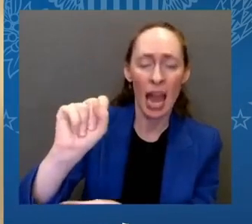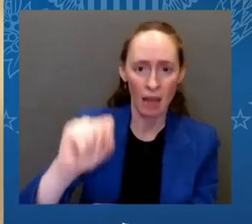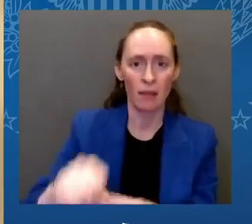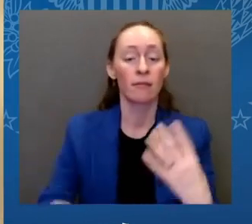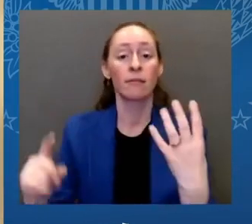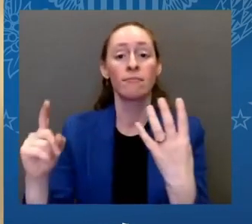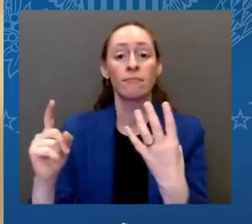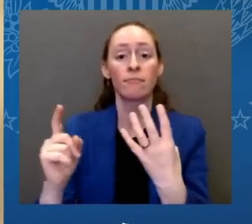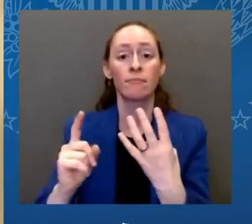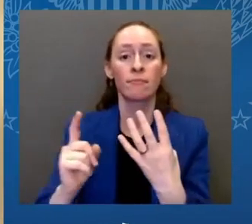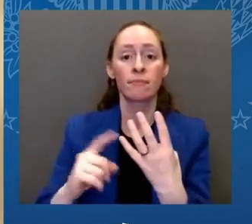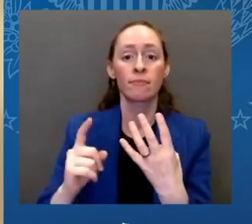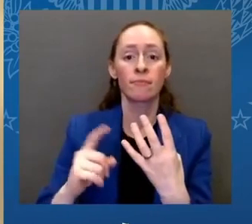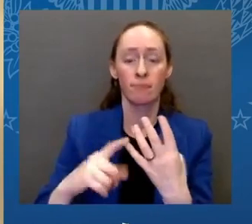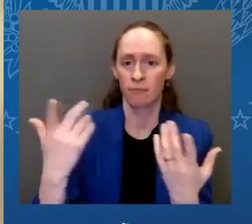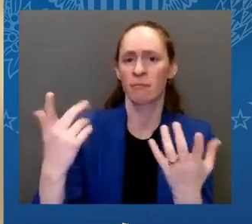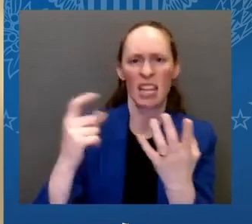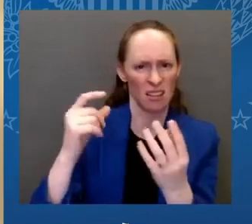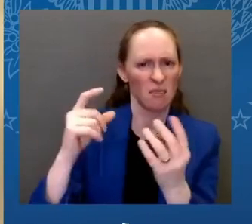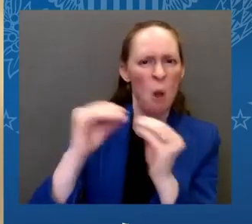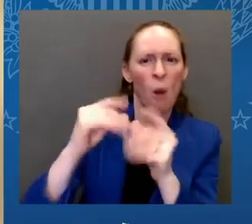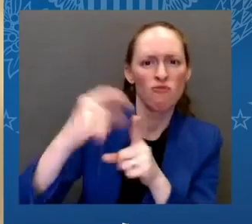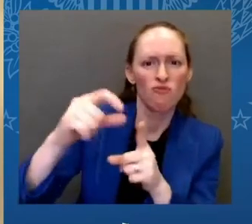до цього пакету 200 тисяч